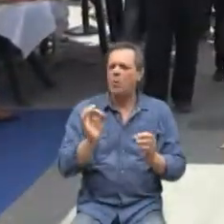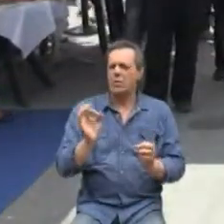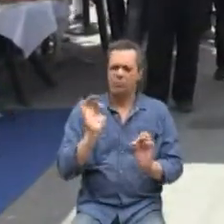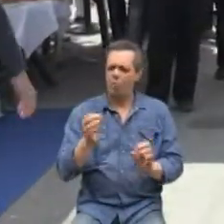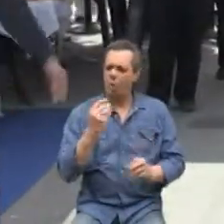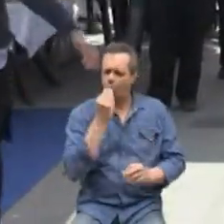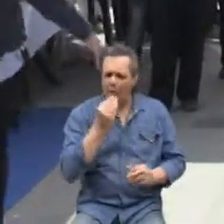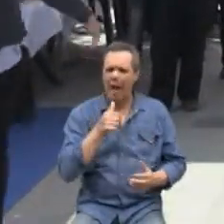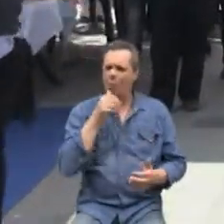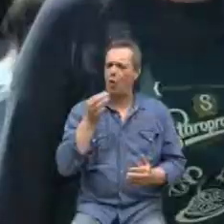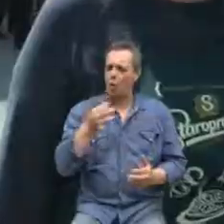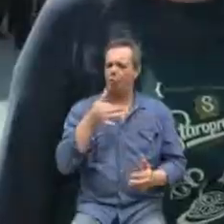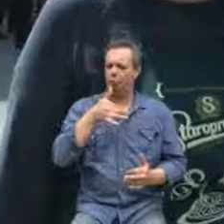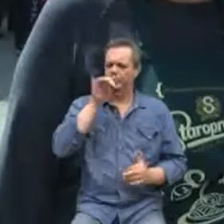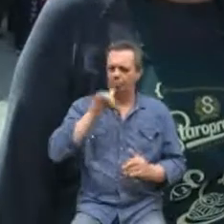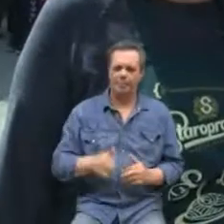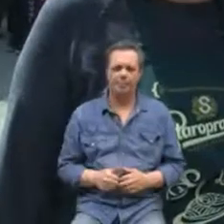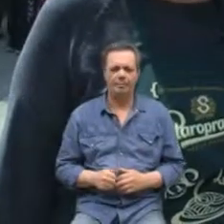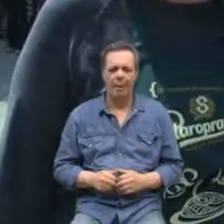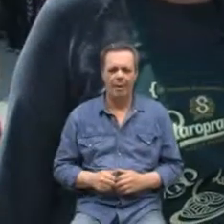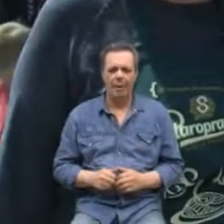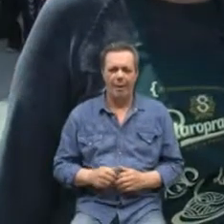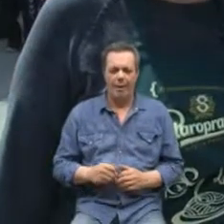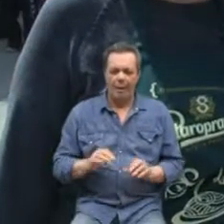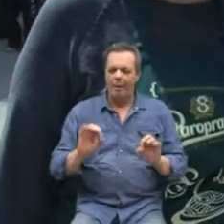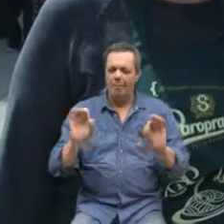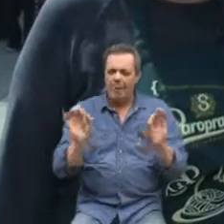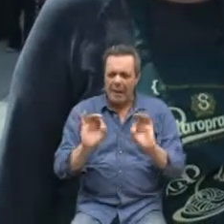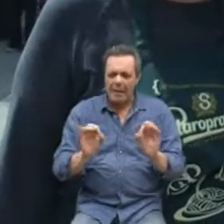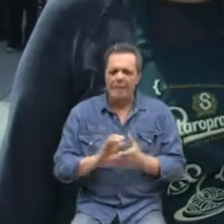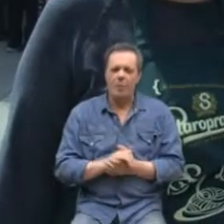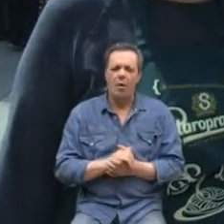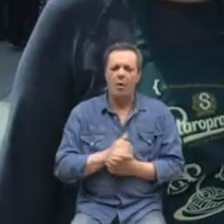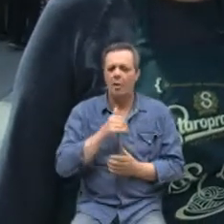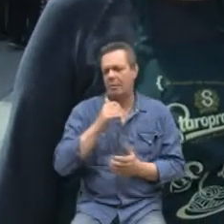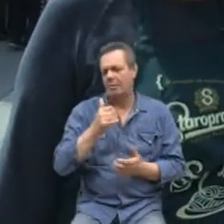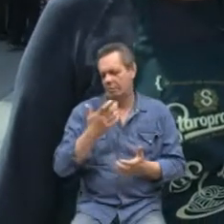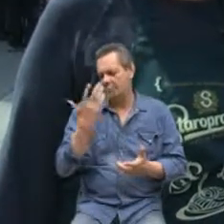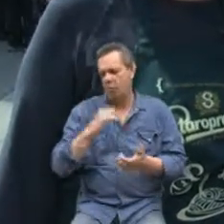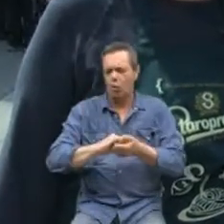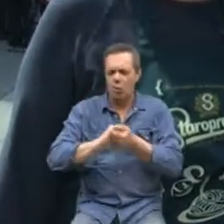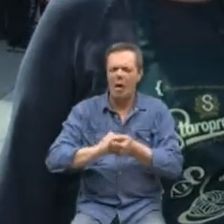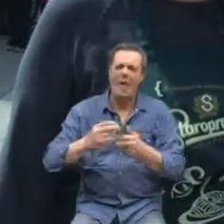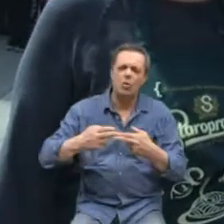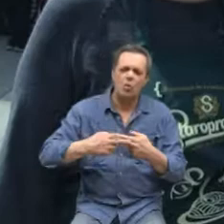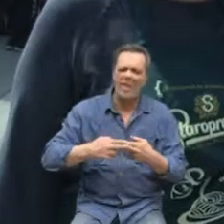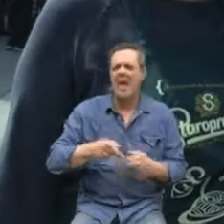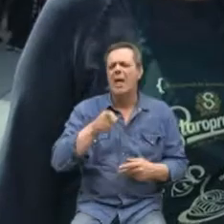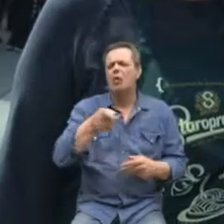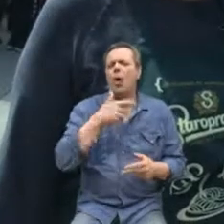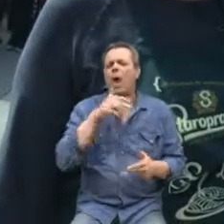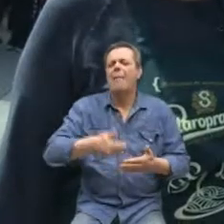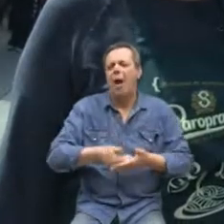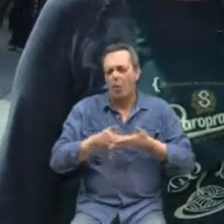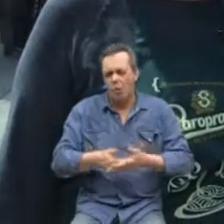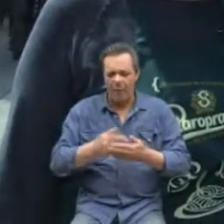kapljicu. Priredili smo, čujete, i za druženje susjeda, to je